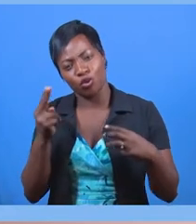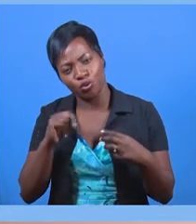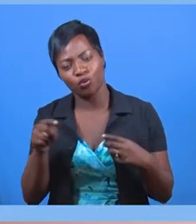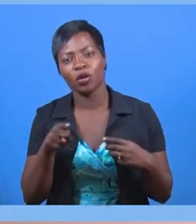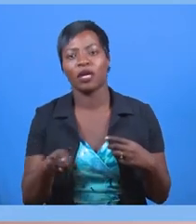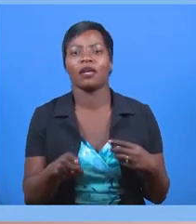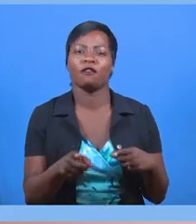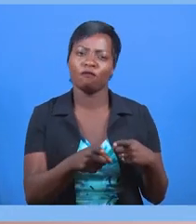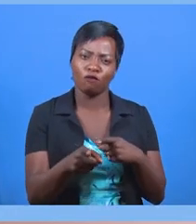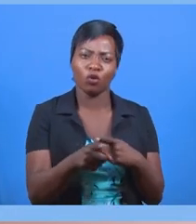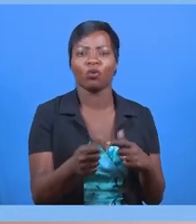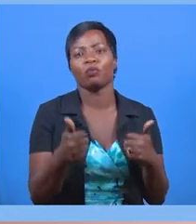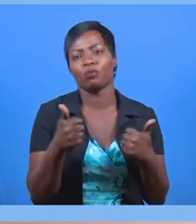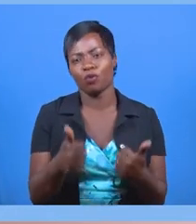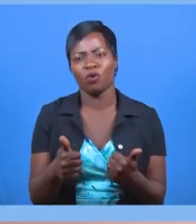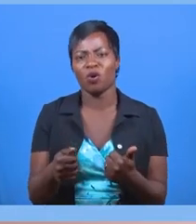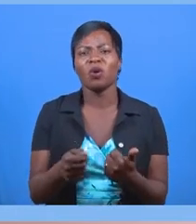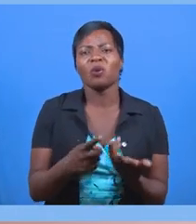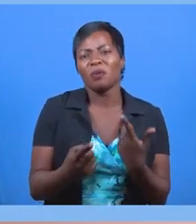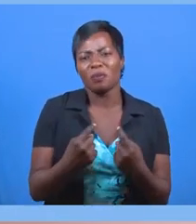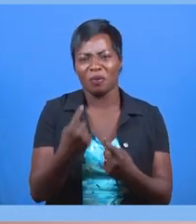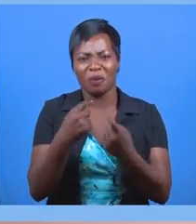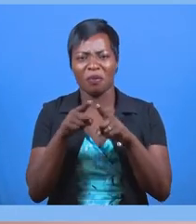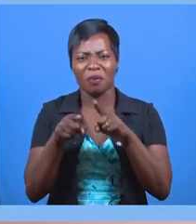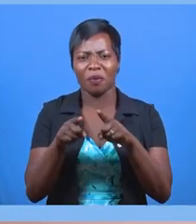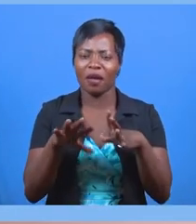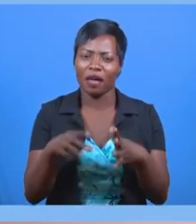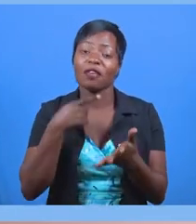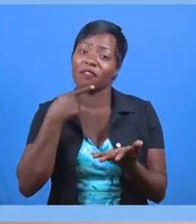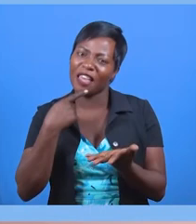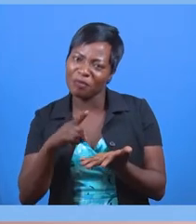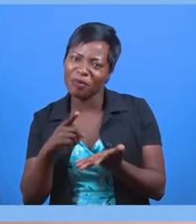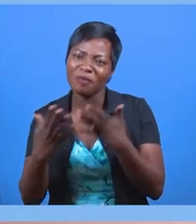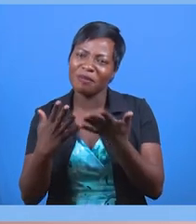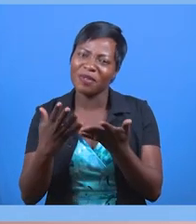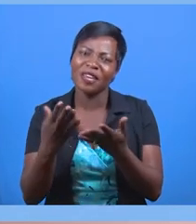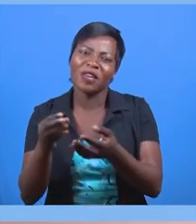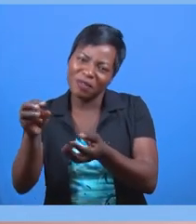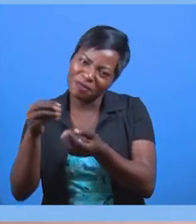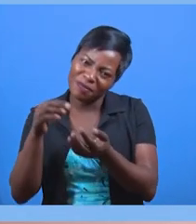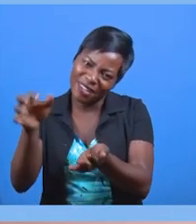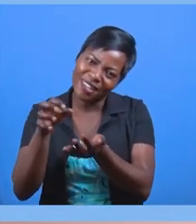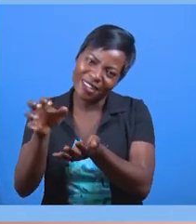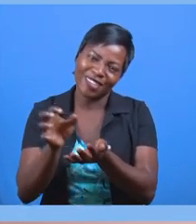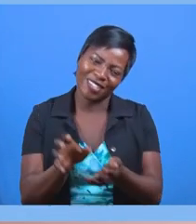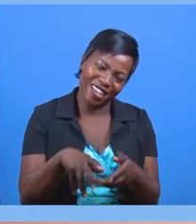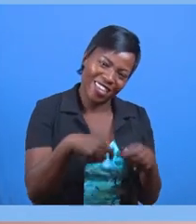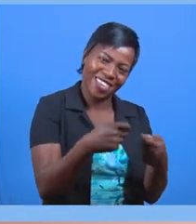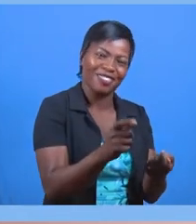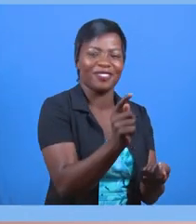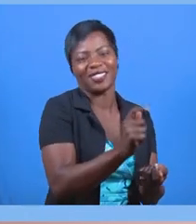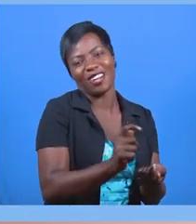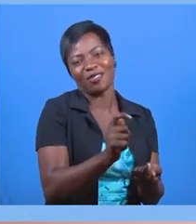asi tisingapokane. Kana uchigona kuuya wakabata chimwe chinhuuka chiuya unazvo kuti aiwa